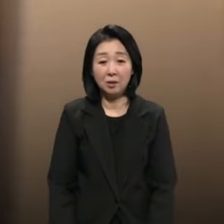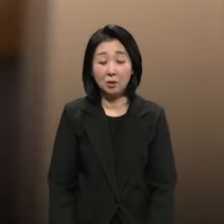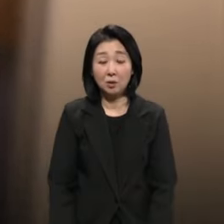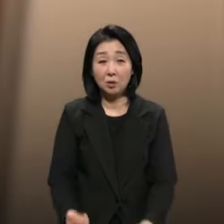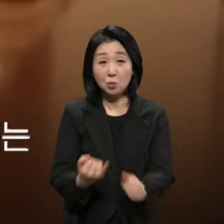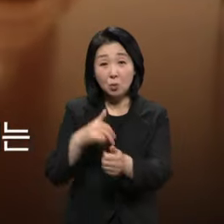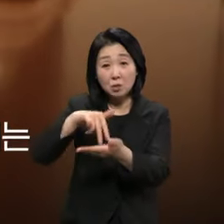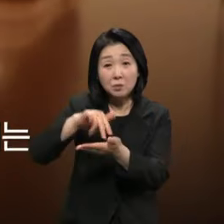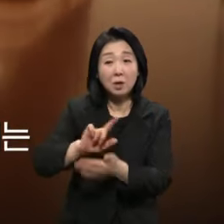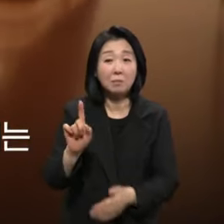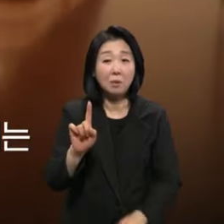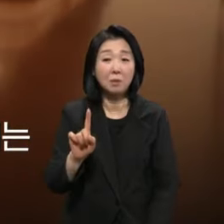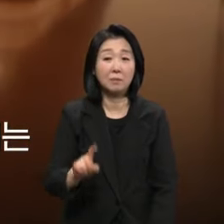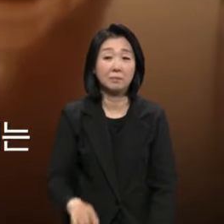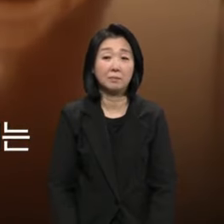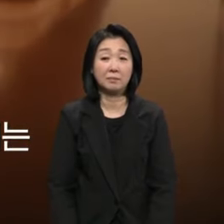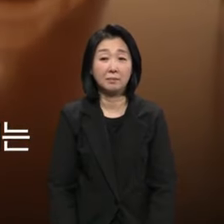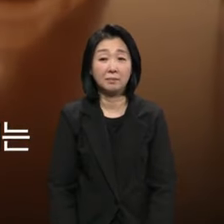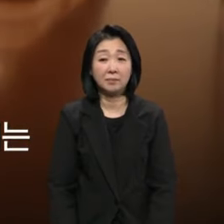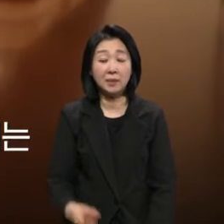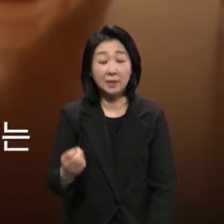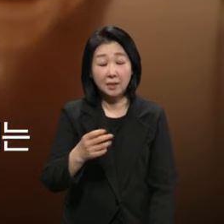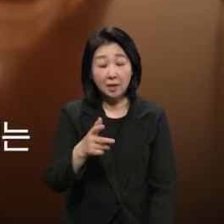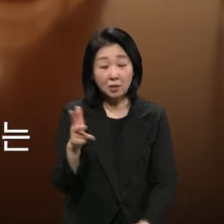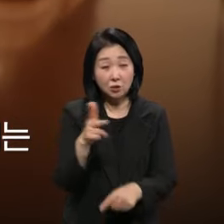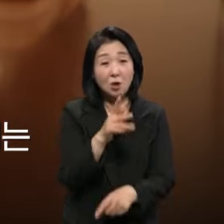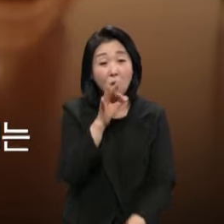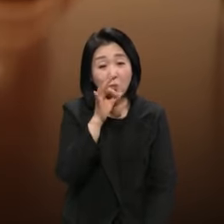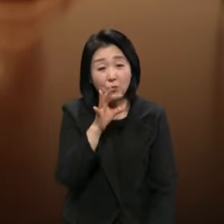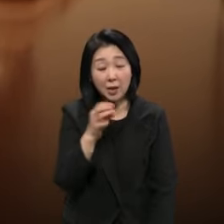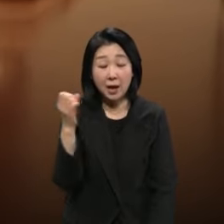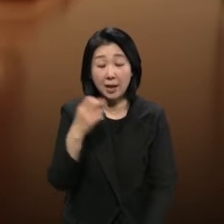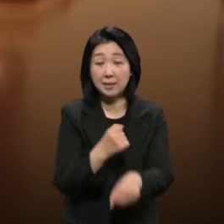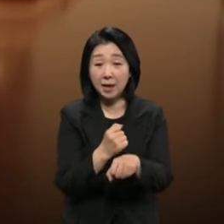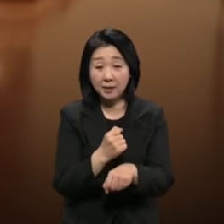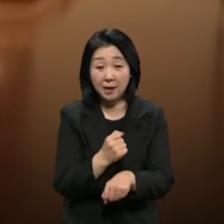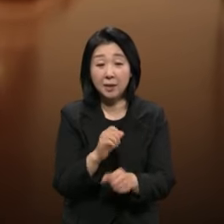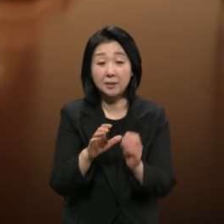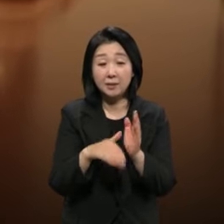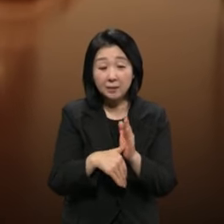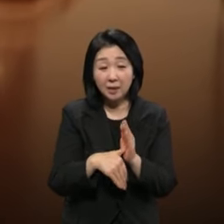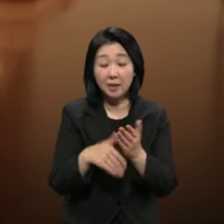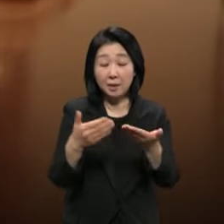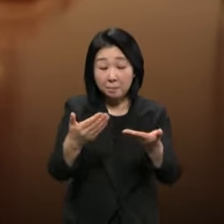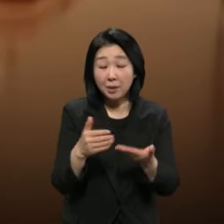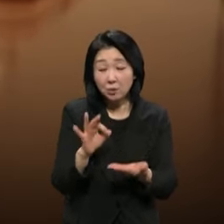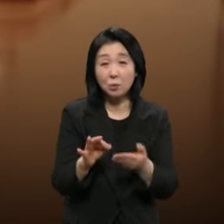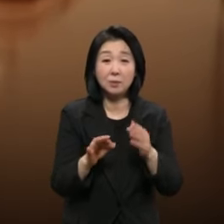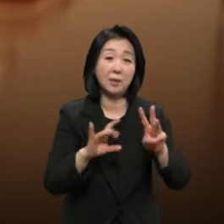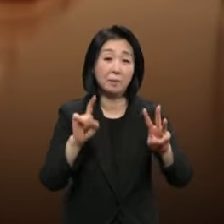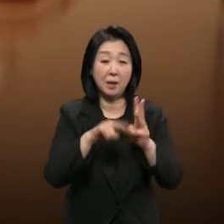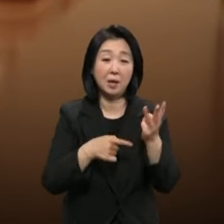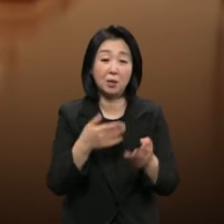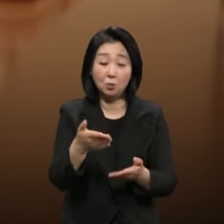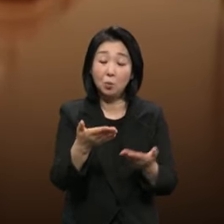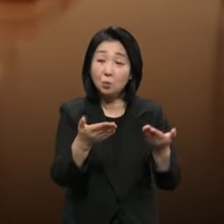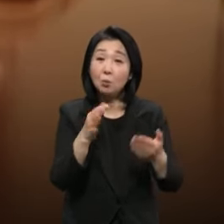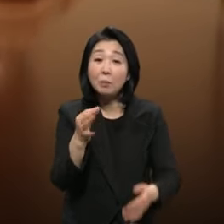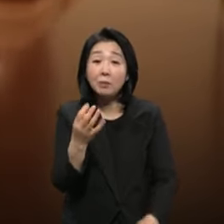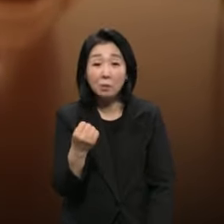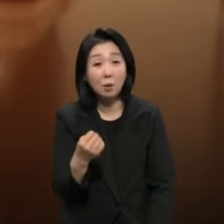들어봐야겠습니다. 재청약을 할 수 없거나 하지 않을 경우에는 받은 금액을 3배로 주게끔 되어있어요. 그 받은 금액이